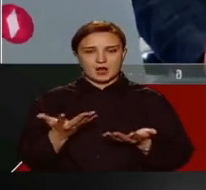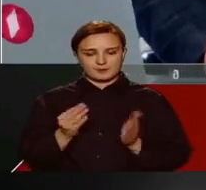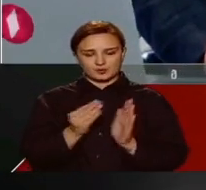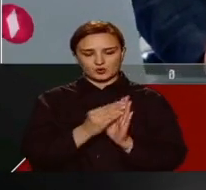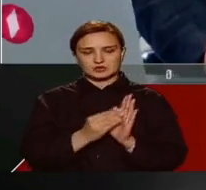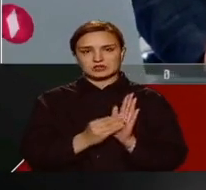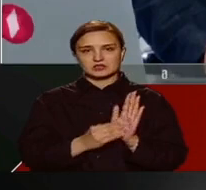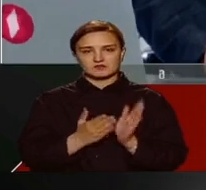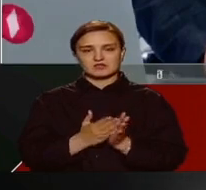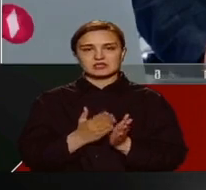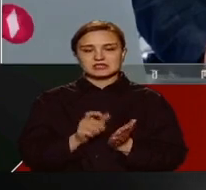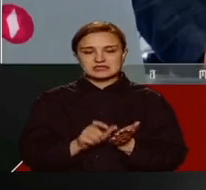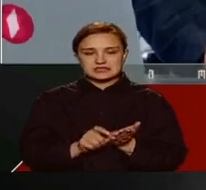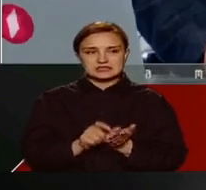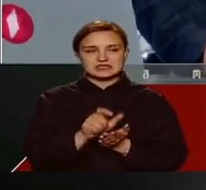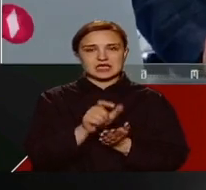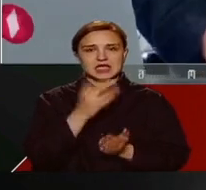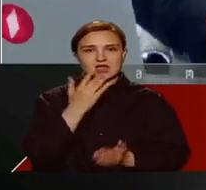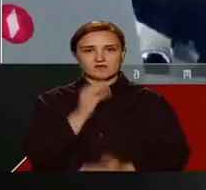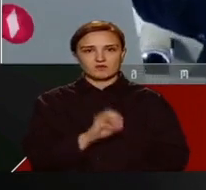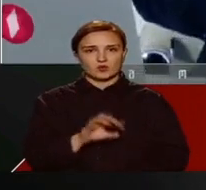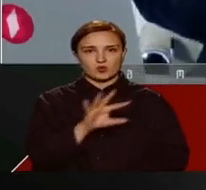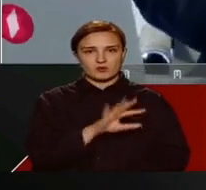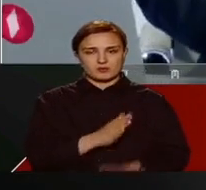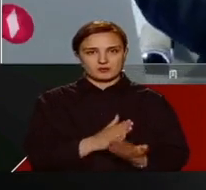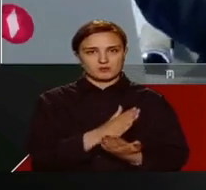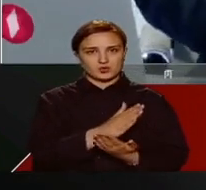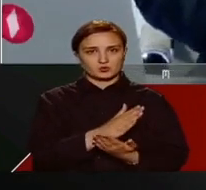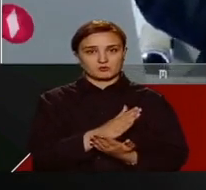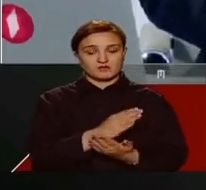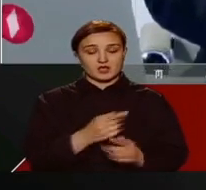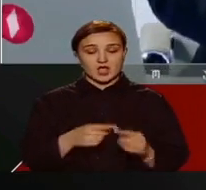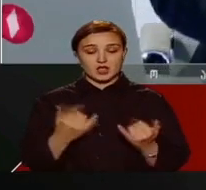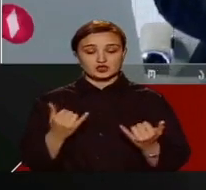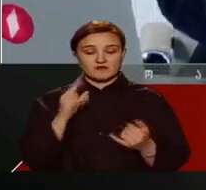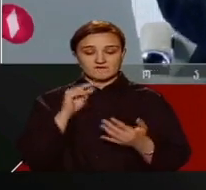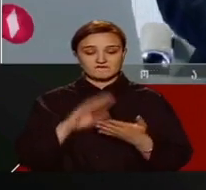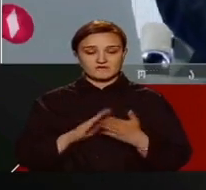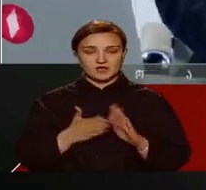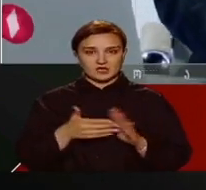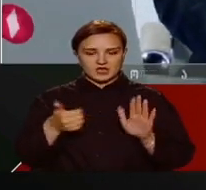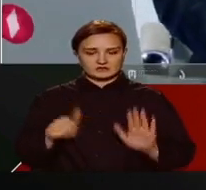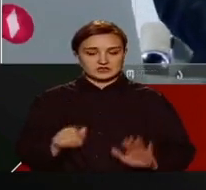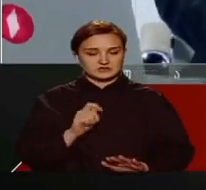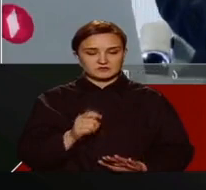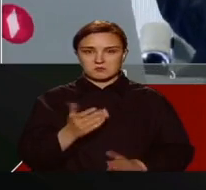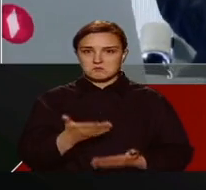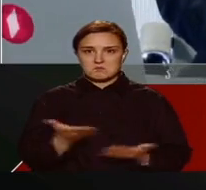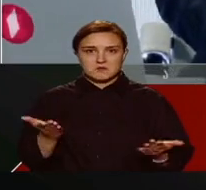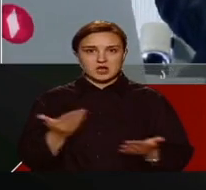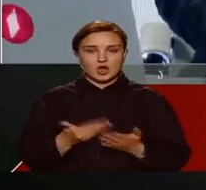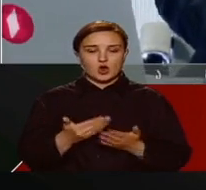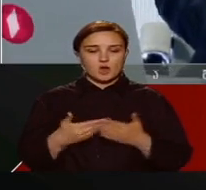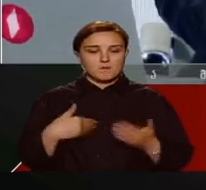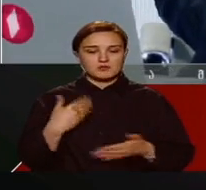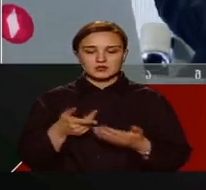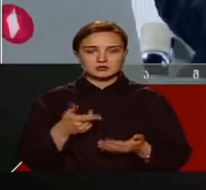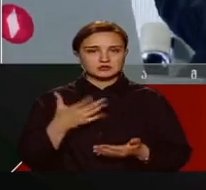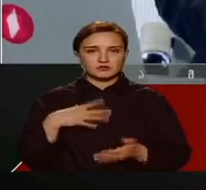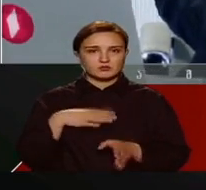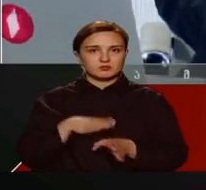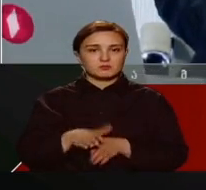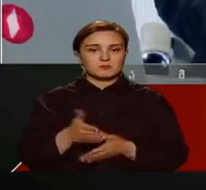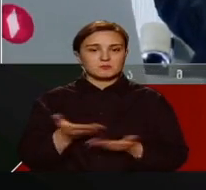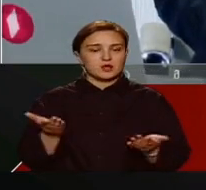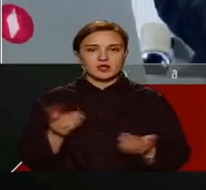გზა საქართველოსთვის ევროპის მიმართულებით. დათქმულ ვადებში, რომ არ შესრულდეს ეს რეკომენდაციები, რა შედეგი შეიძლება მიიღოს